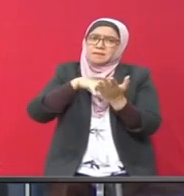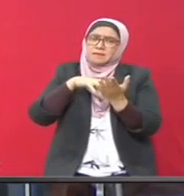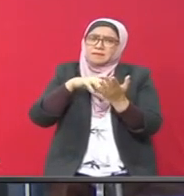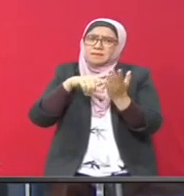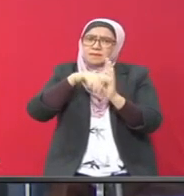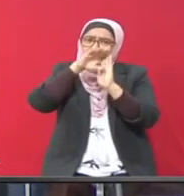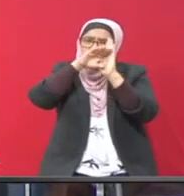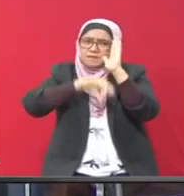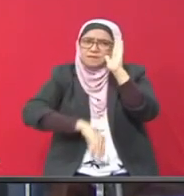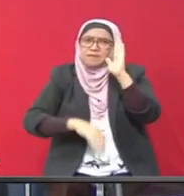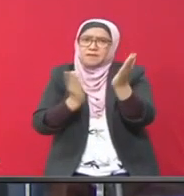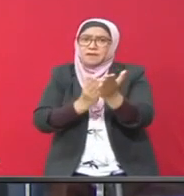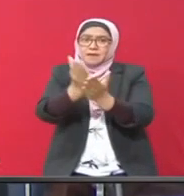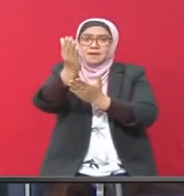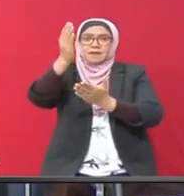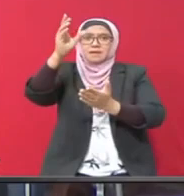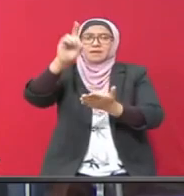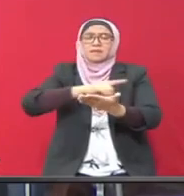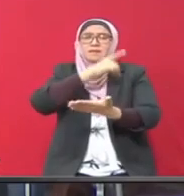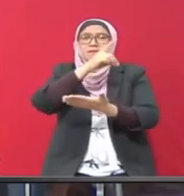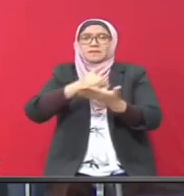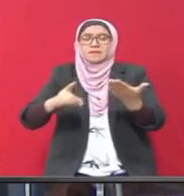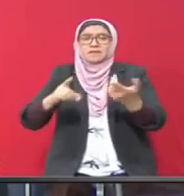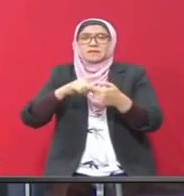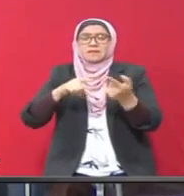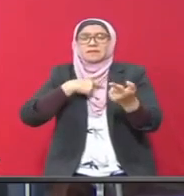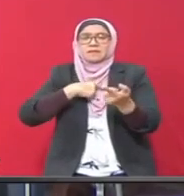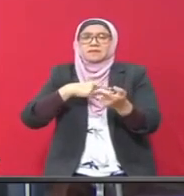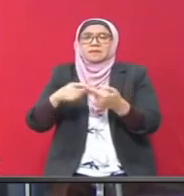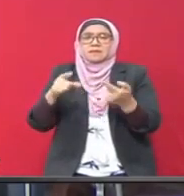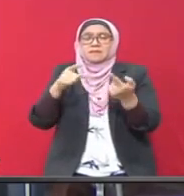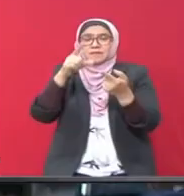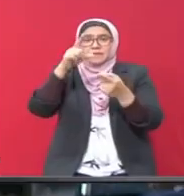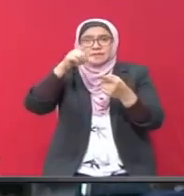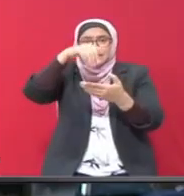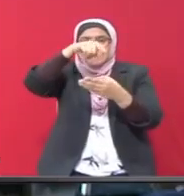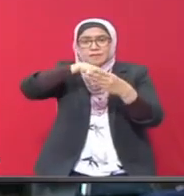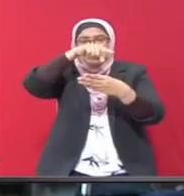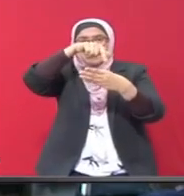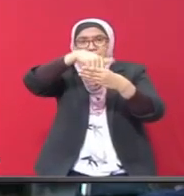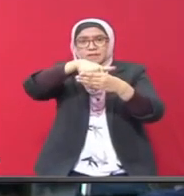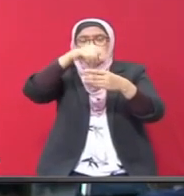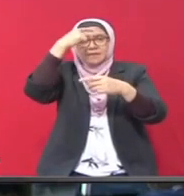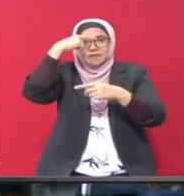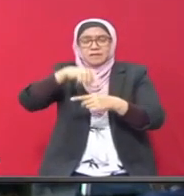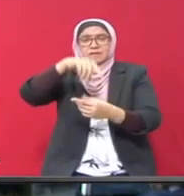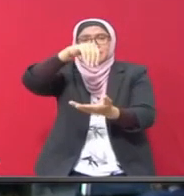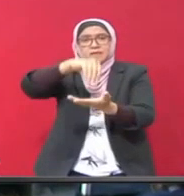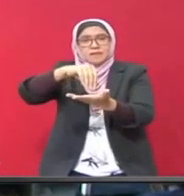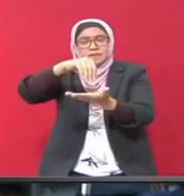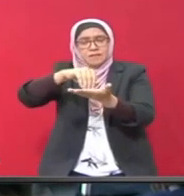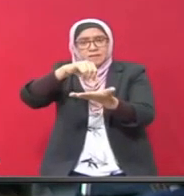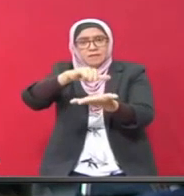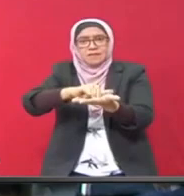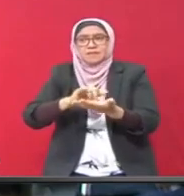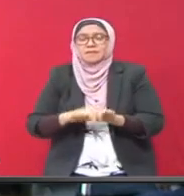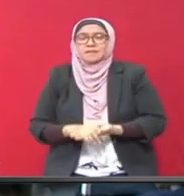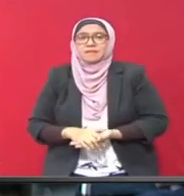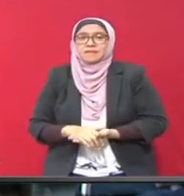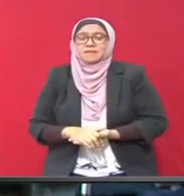untuk kawasan yang berkaitan dengan kasih label menteri di jabatan muslim jawab Hai